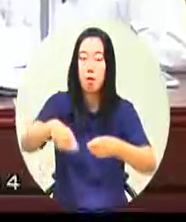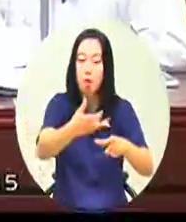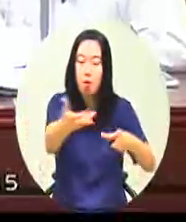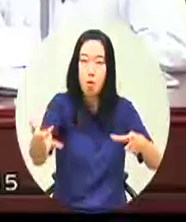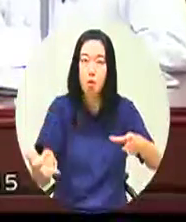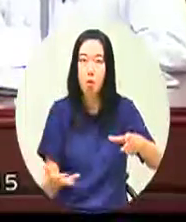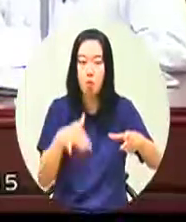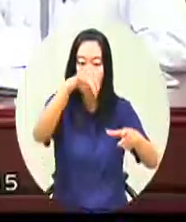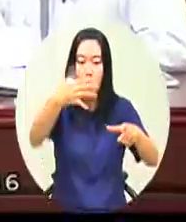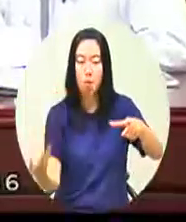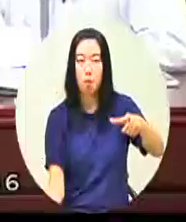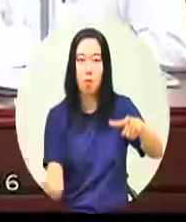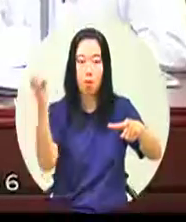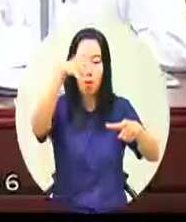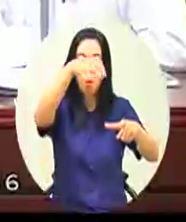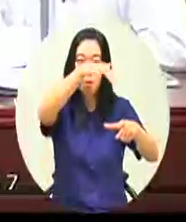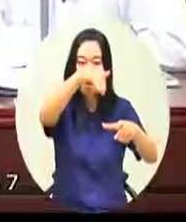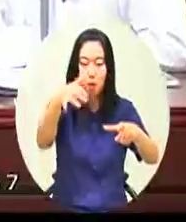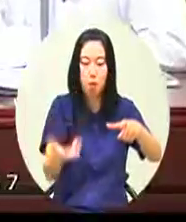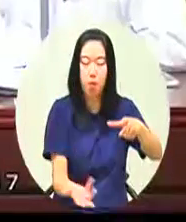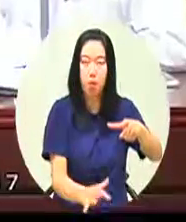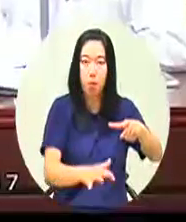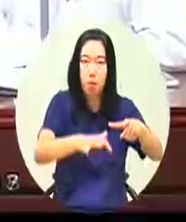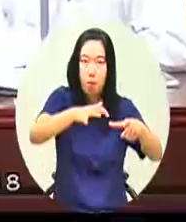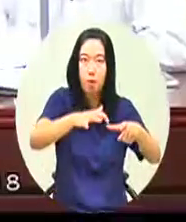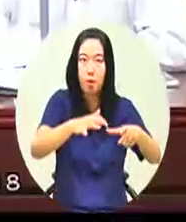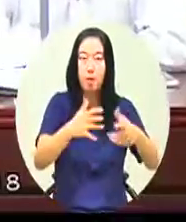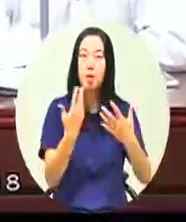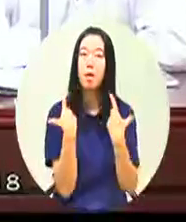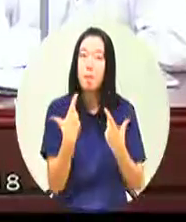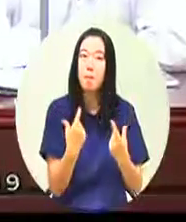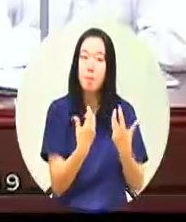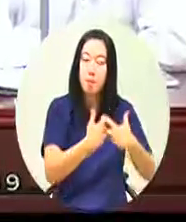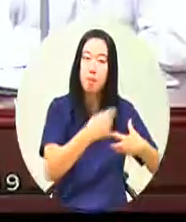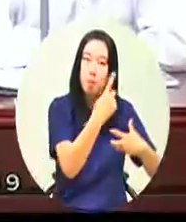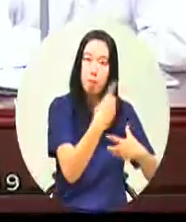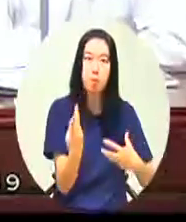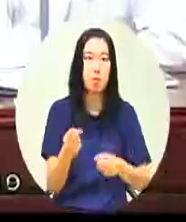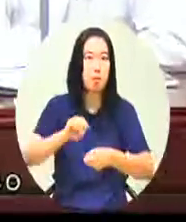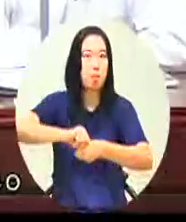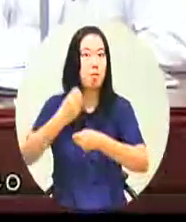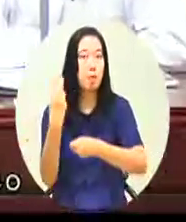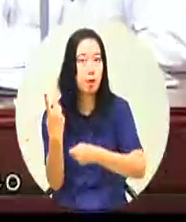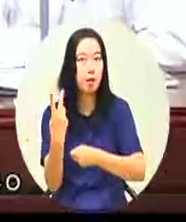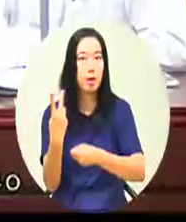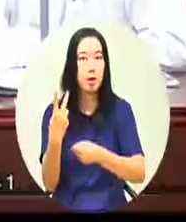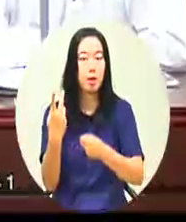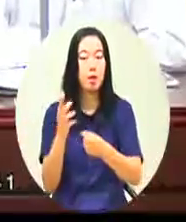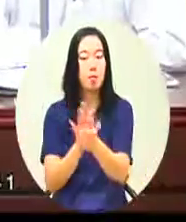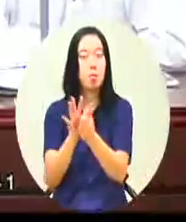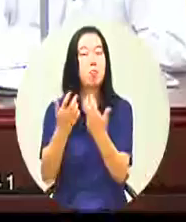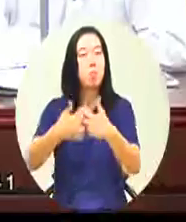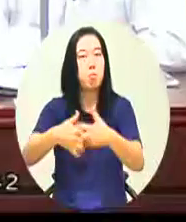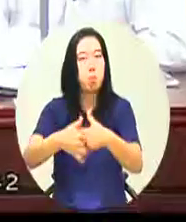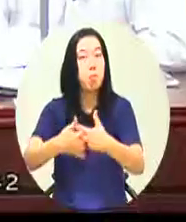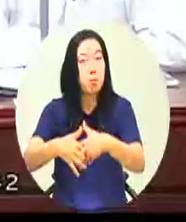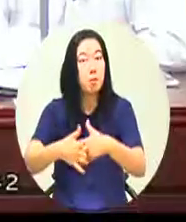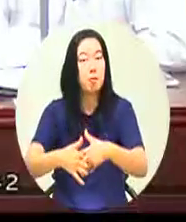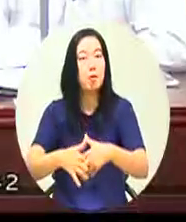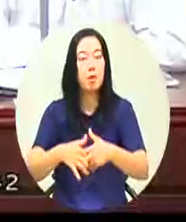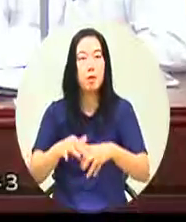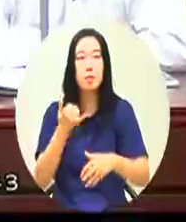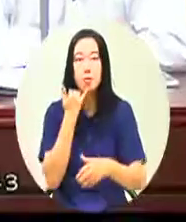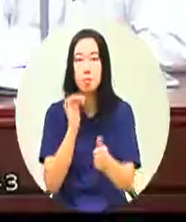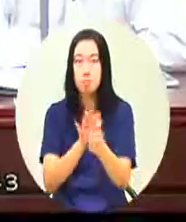把那个区域提升为两台移动式大型的移动式抽水机来做运转，大概这样会做一个比